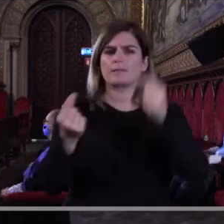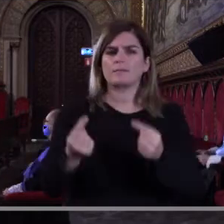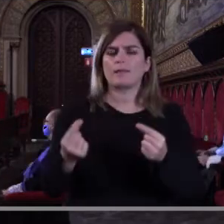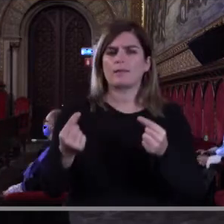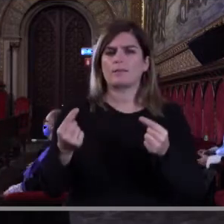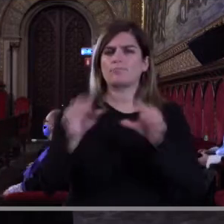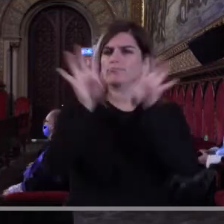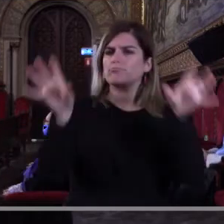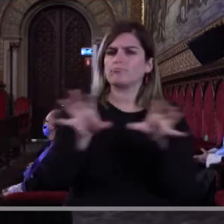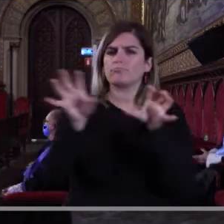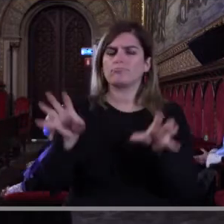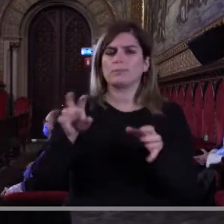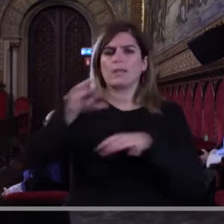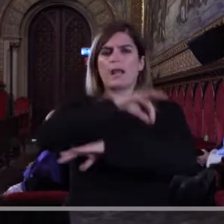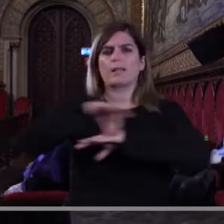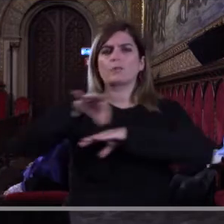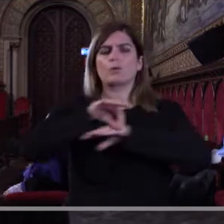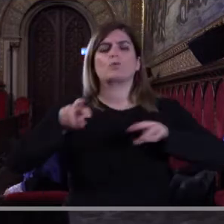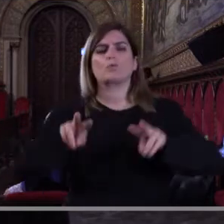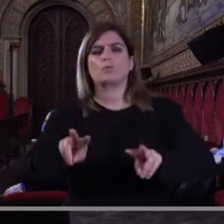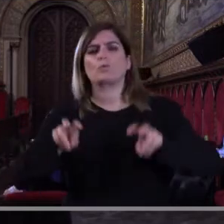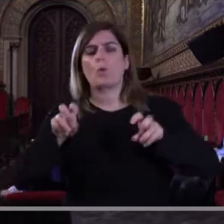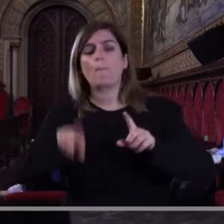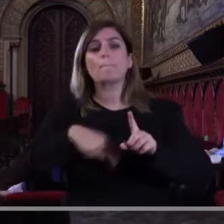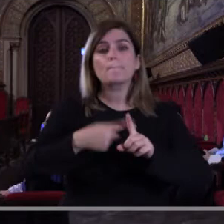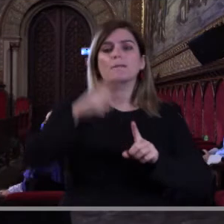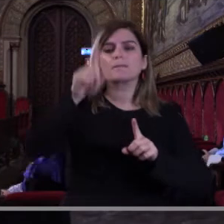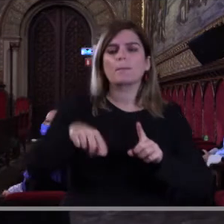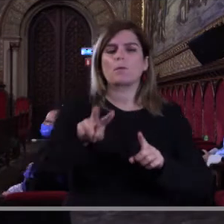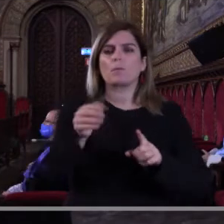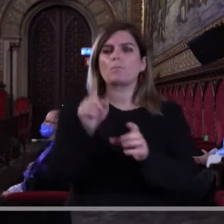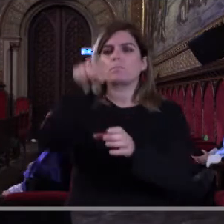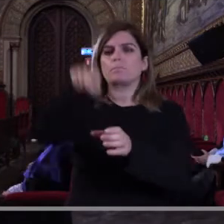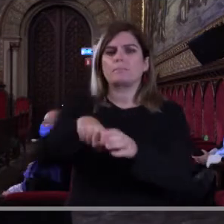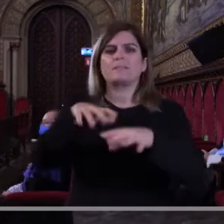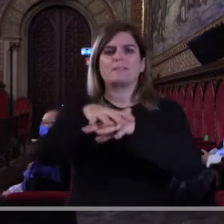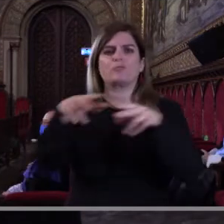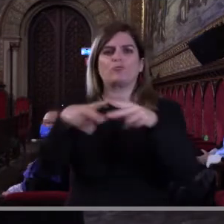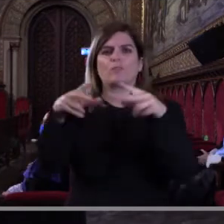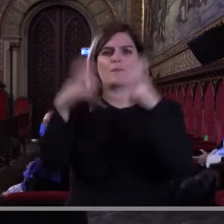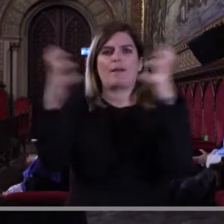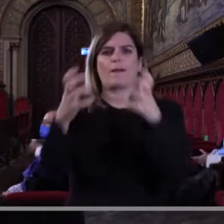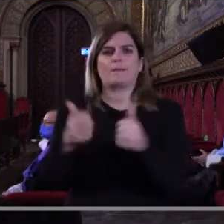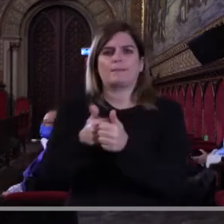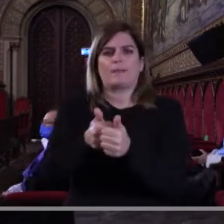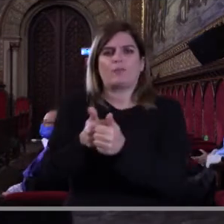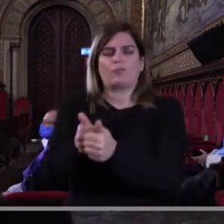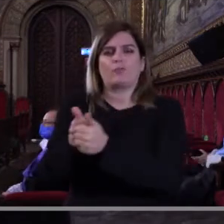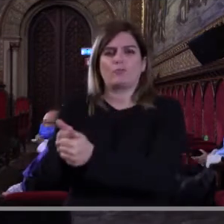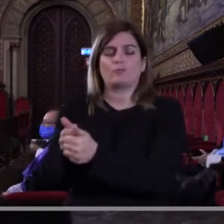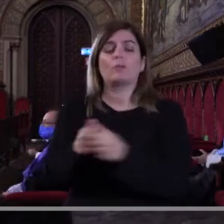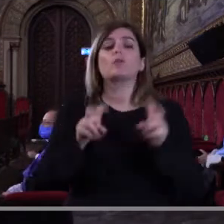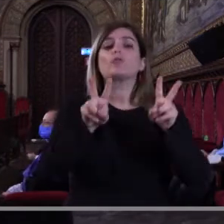una arquitectura nous. I a les principals xarxes socials té milers de seguidors. La nova